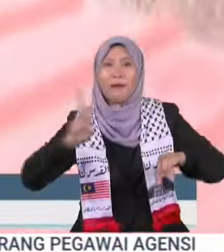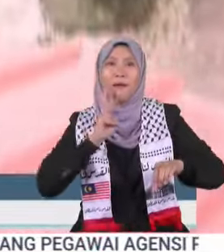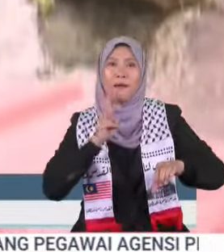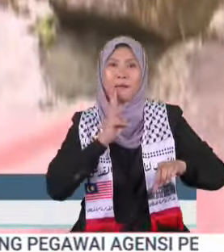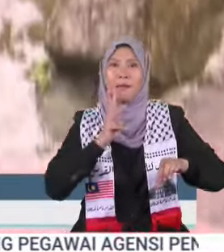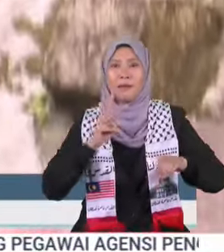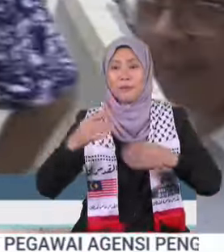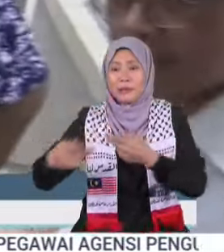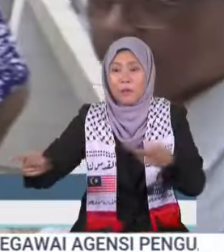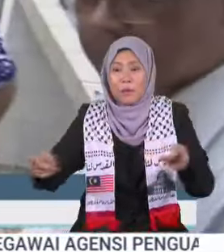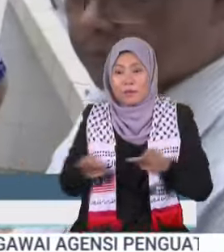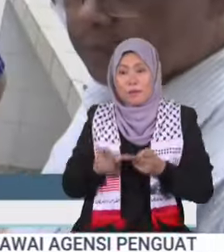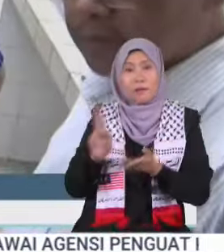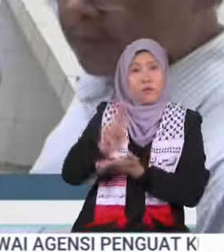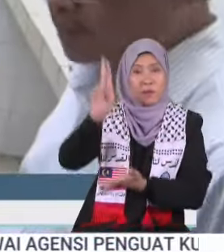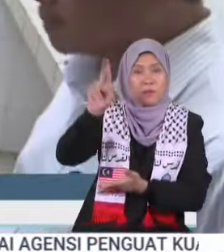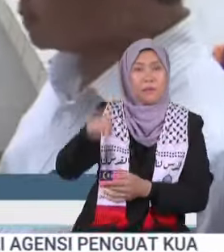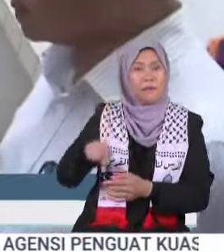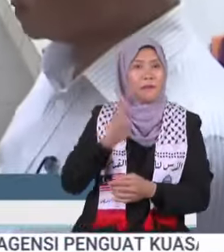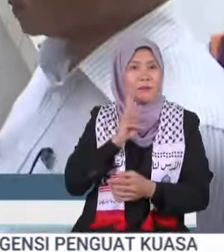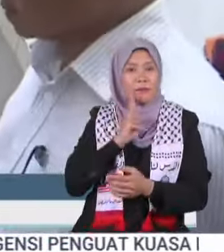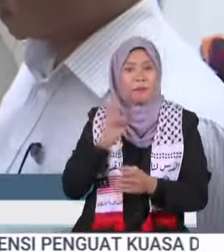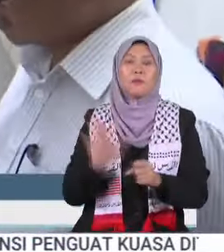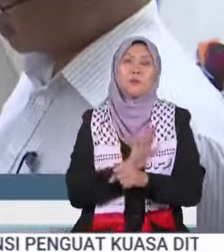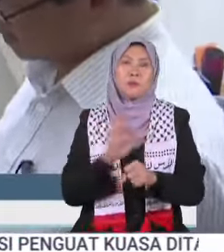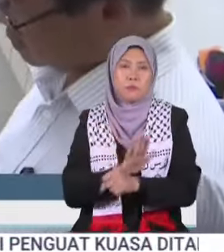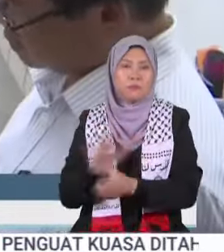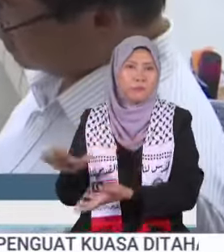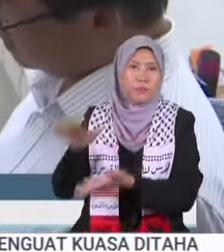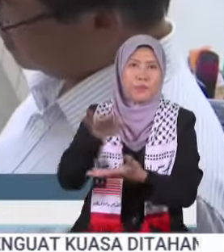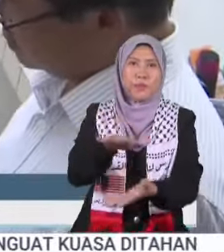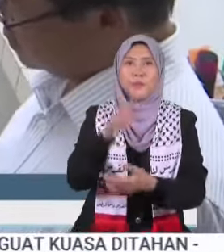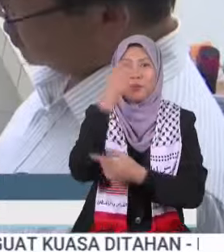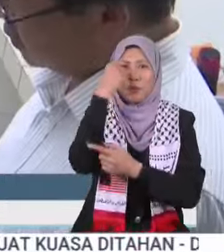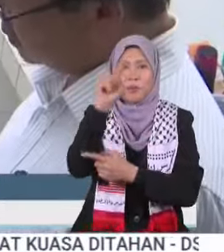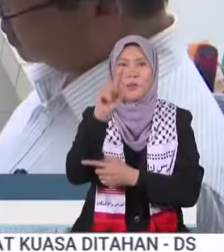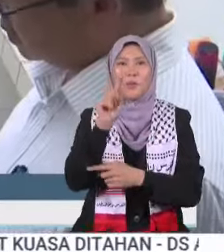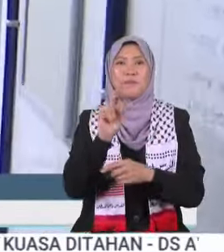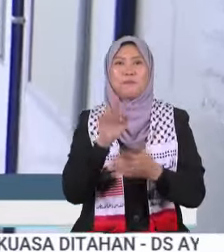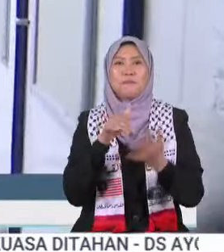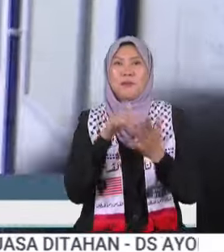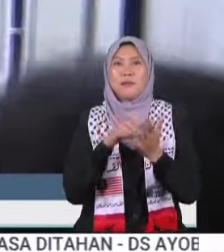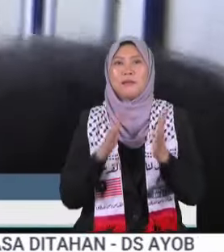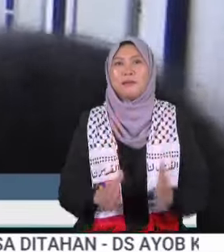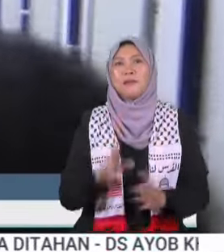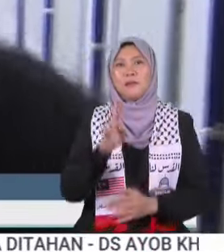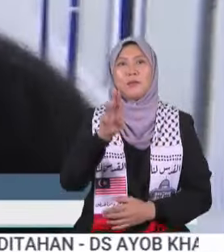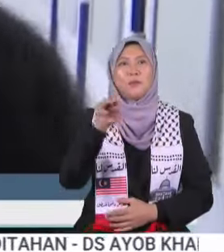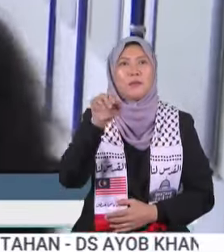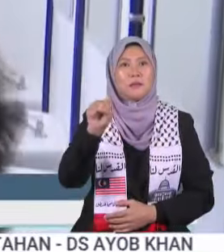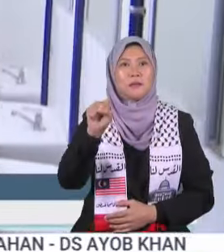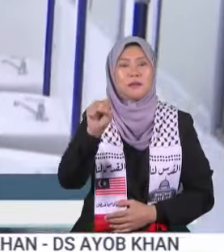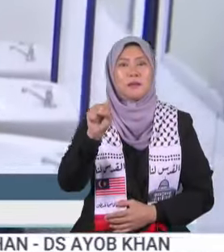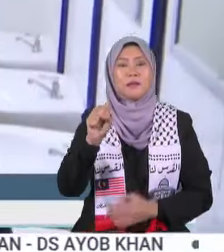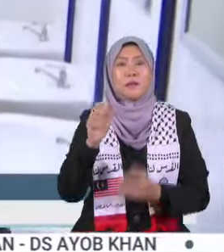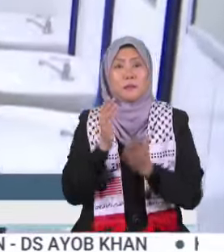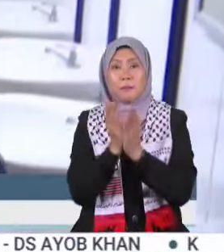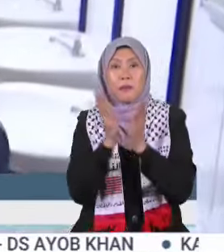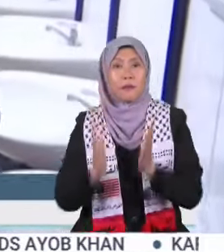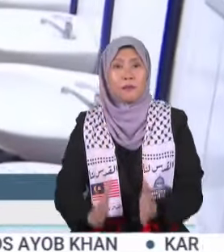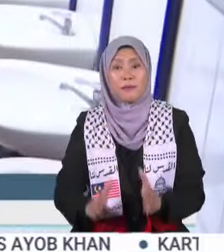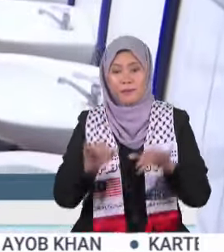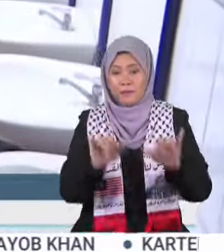kampus bagi memastikan bekalan air yang mencukupi untuk kegunaan warga UMS terutama paraelaj yang G di